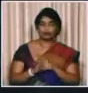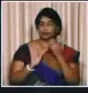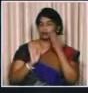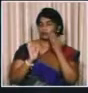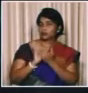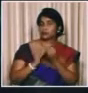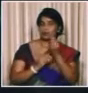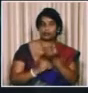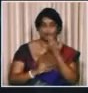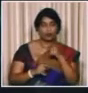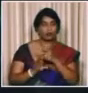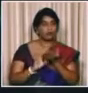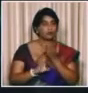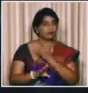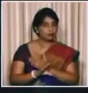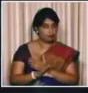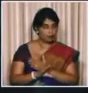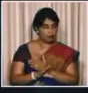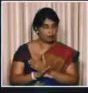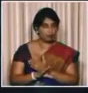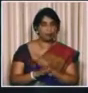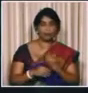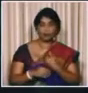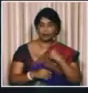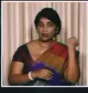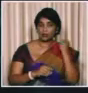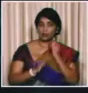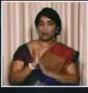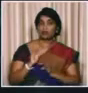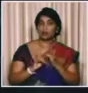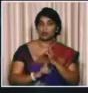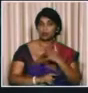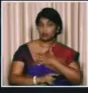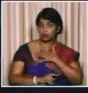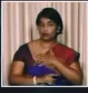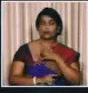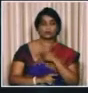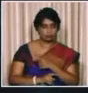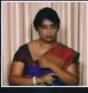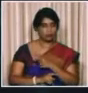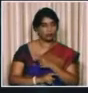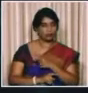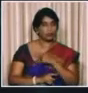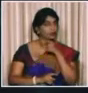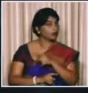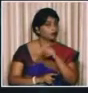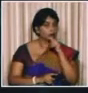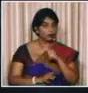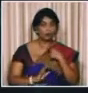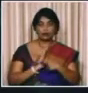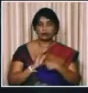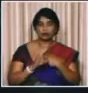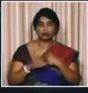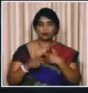පුළුවන්. මීට පෙර මට කතා කරපු මන්ත්‍රීතුමාගේ හඬ ඒක. ඔවුන් කවදාවත් අපේ